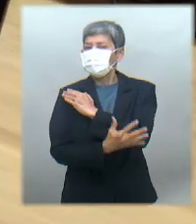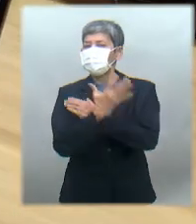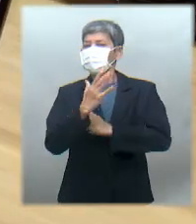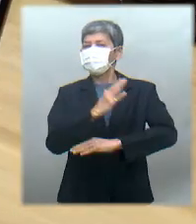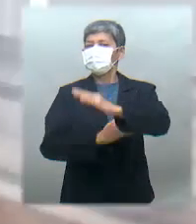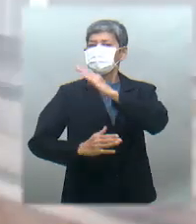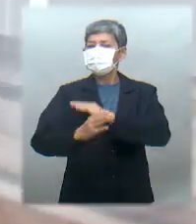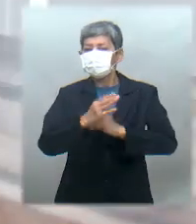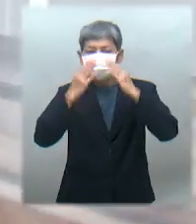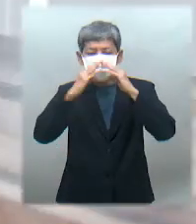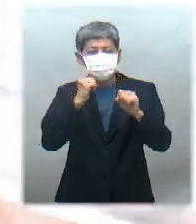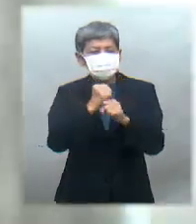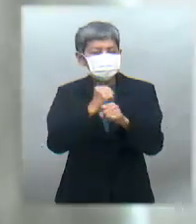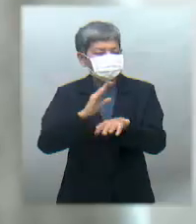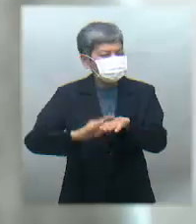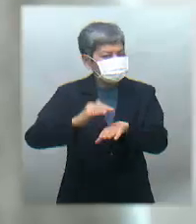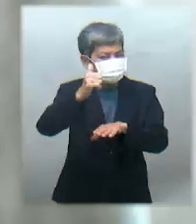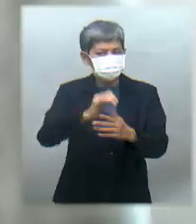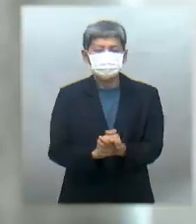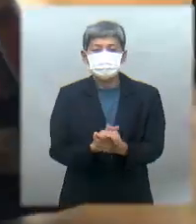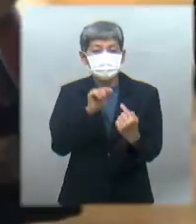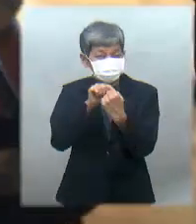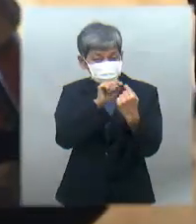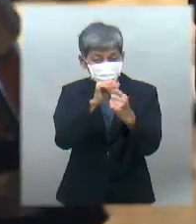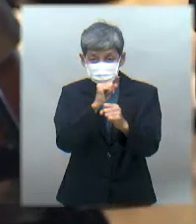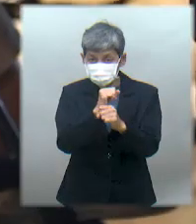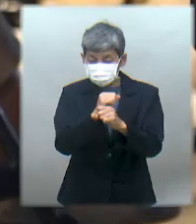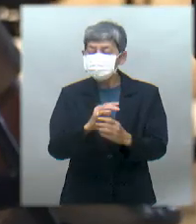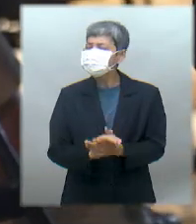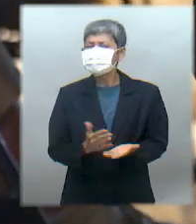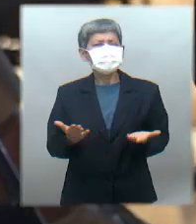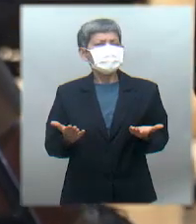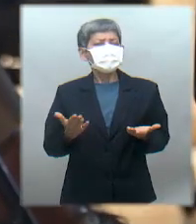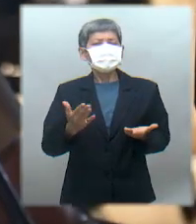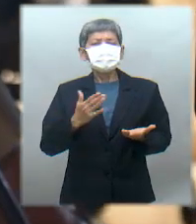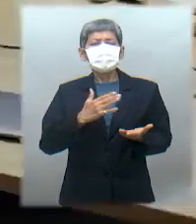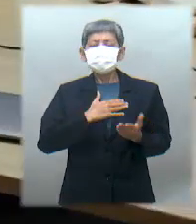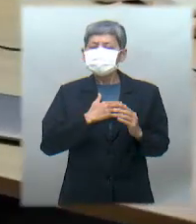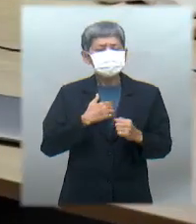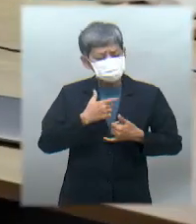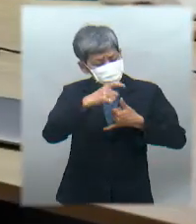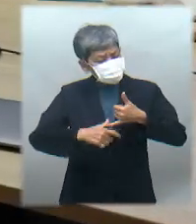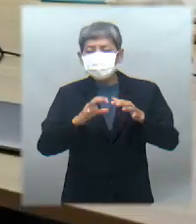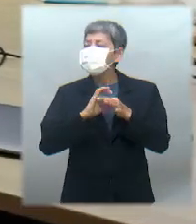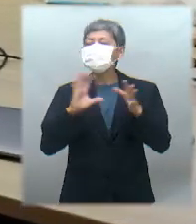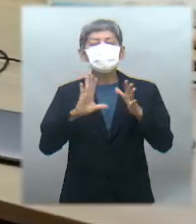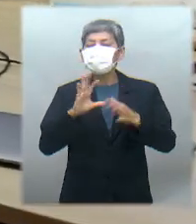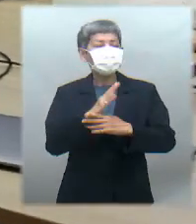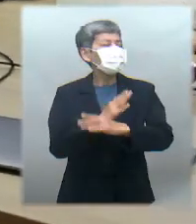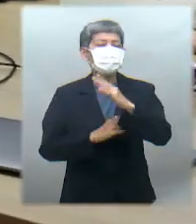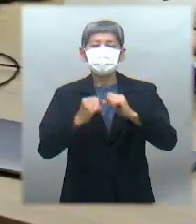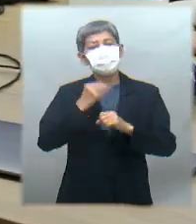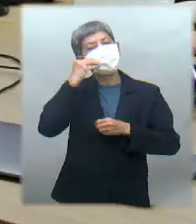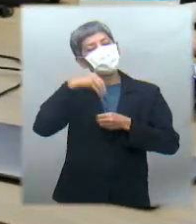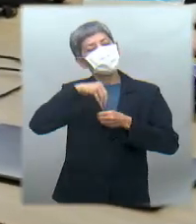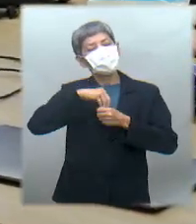ใหคนพิการ spaces้แดงสัยภานะครักทำงานที่วาวแก่avorsได้โดยที่ไม่ส่วนเขาจำกดป้านรเรากตทำงานที่